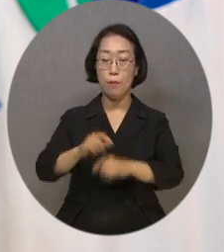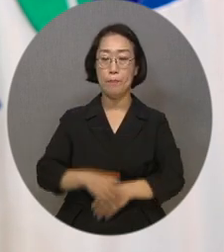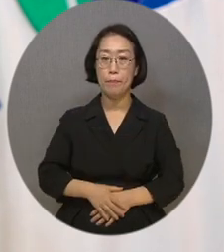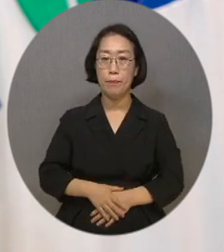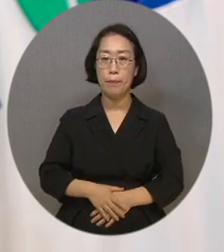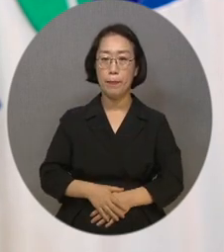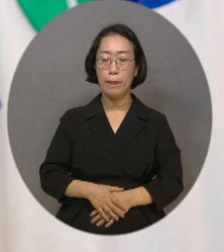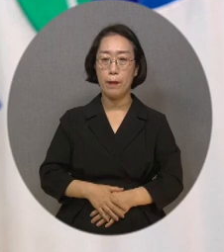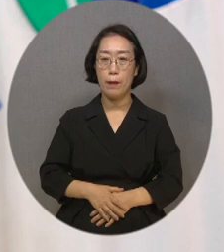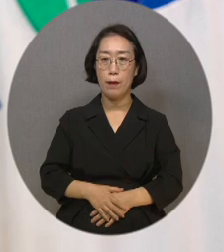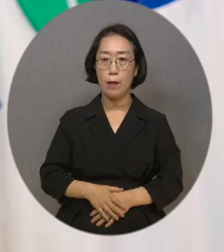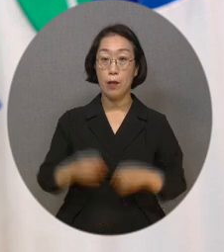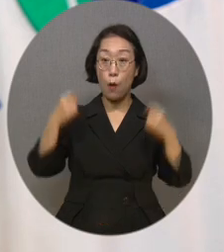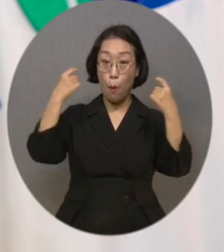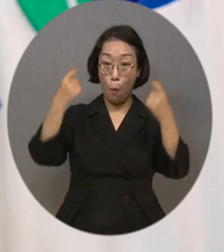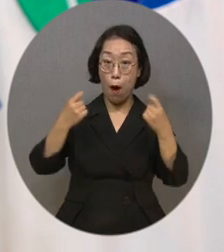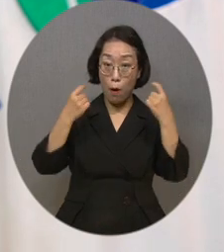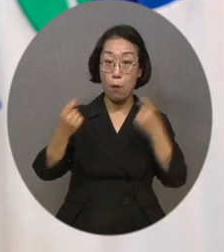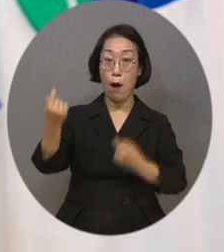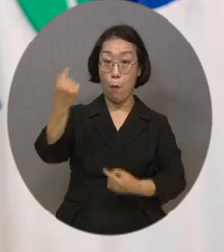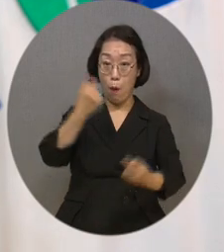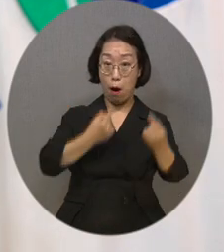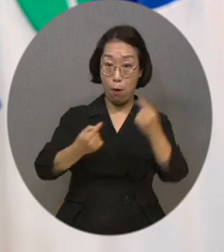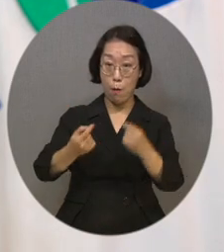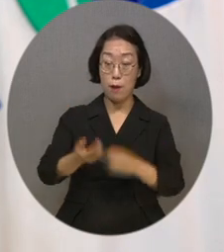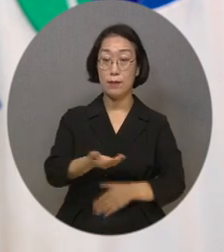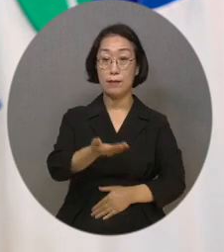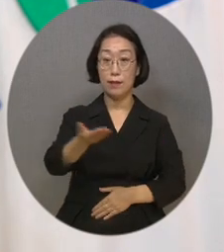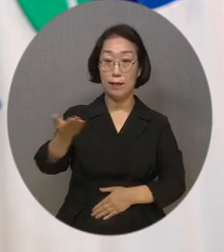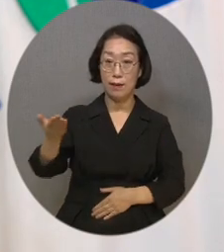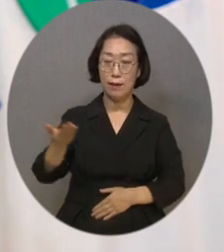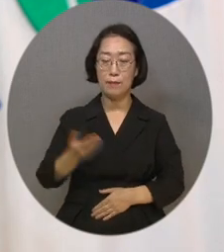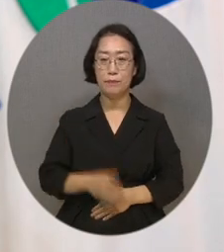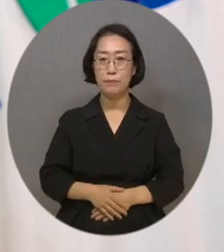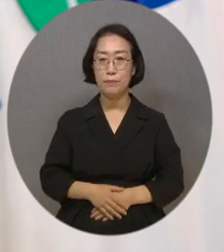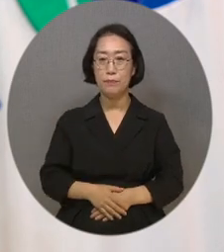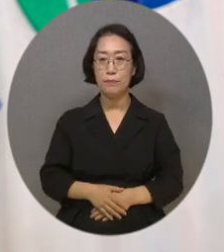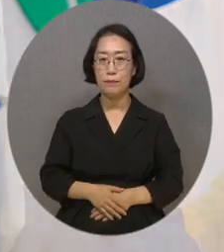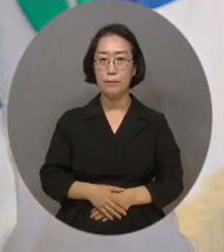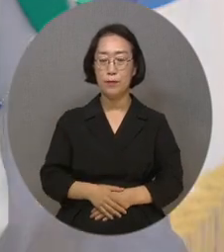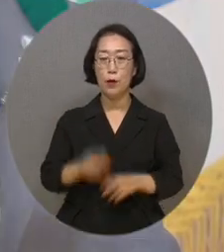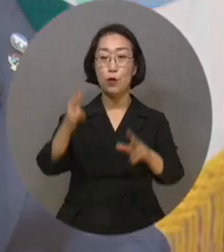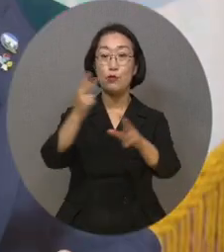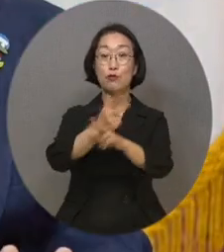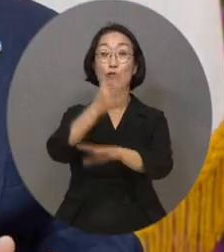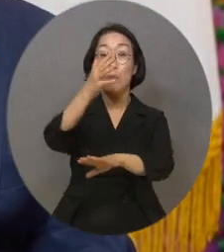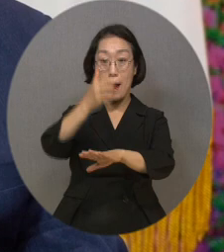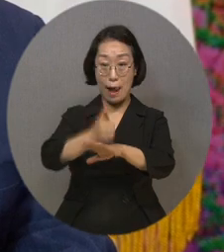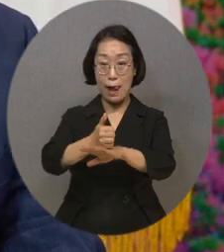고창 방문회를 하면서 저희가 이제 좀 일종의 좀 주말마다